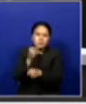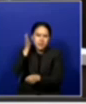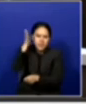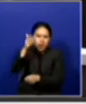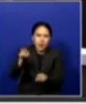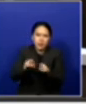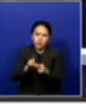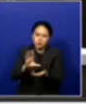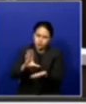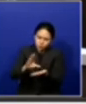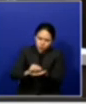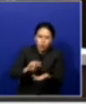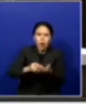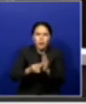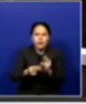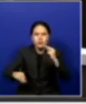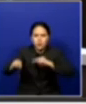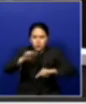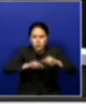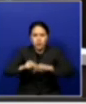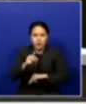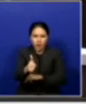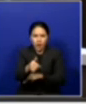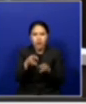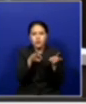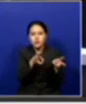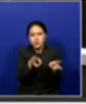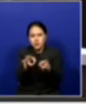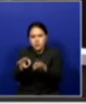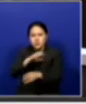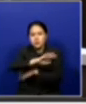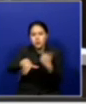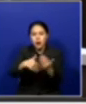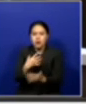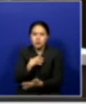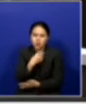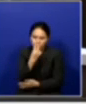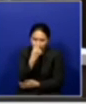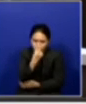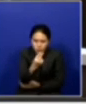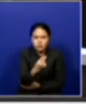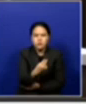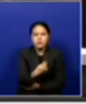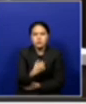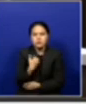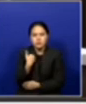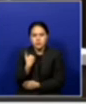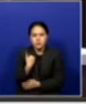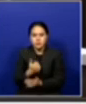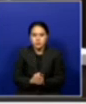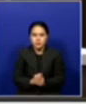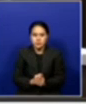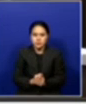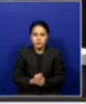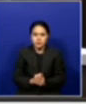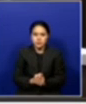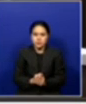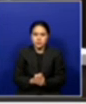อบได้อันนี้เป็นหลักที่ทุกคนอยากเห็นอยากรู้ด้วยความเคารพท่าน